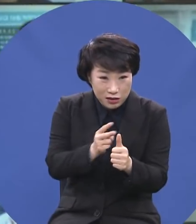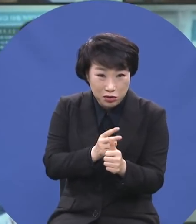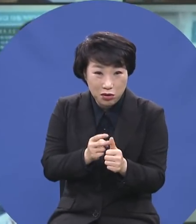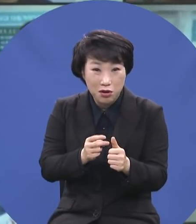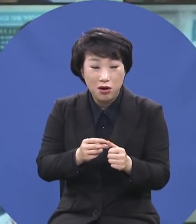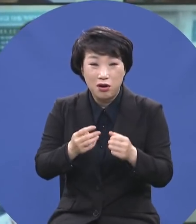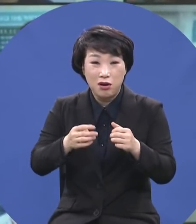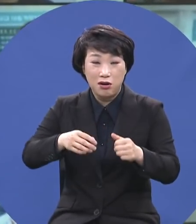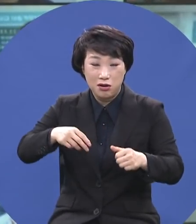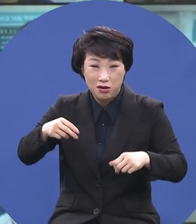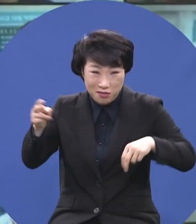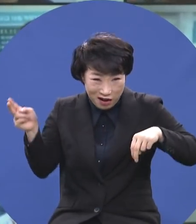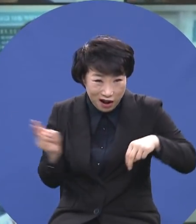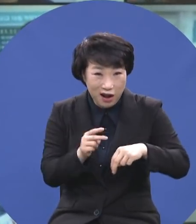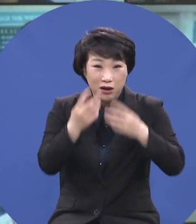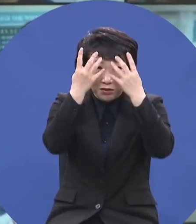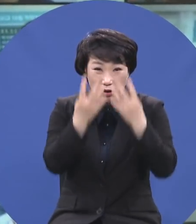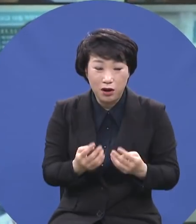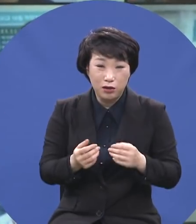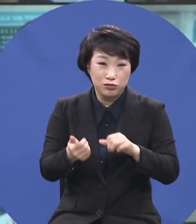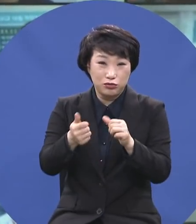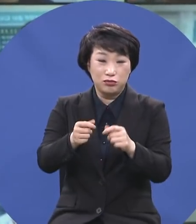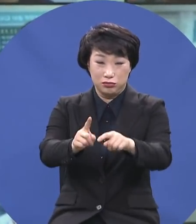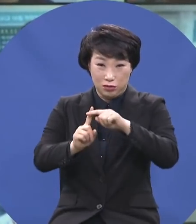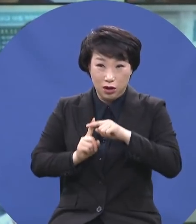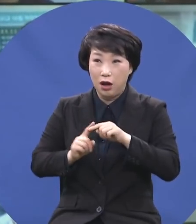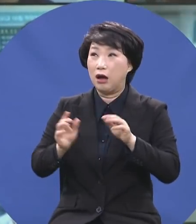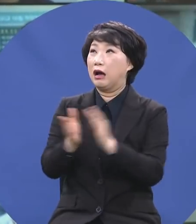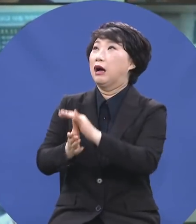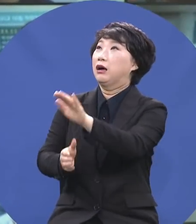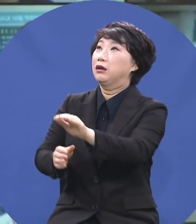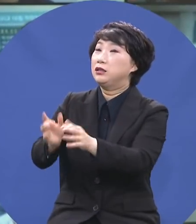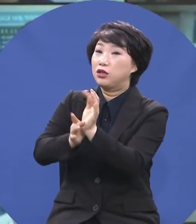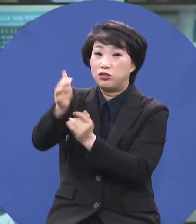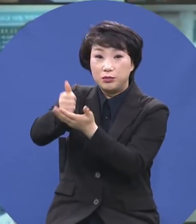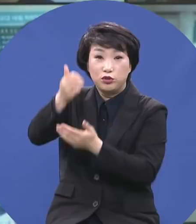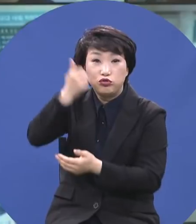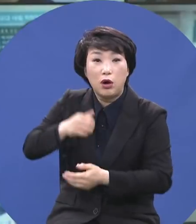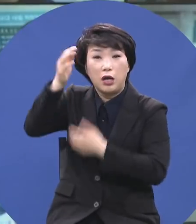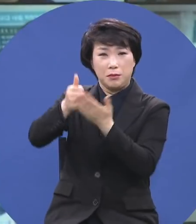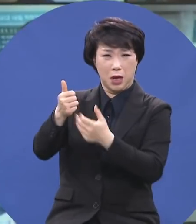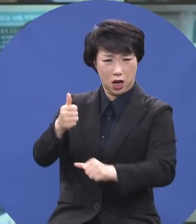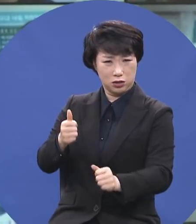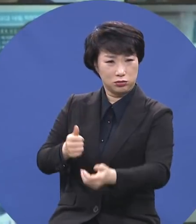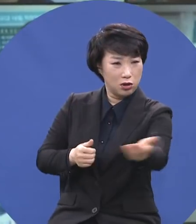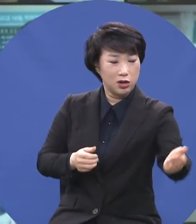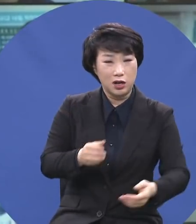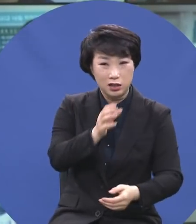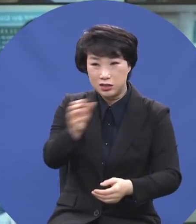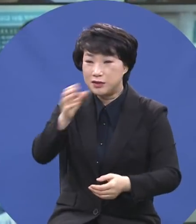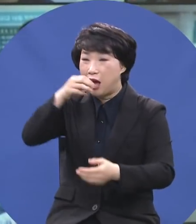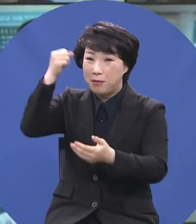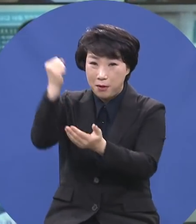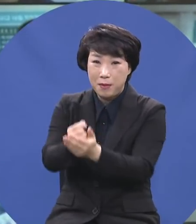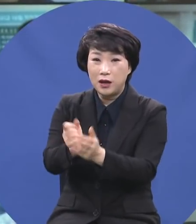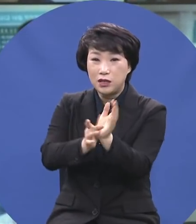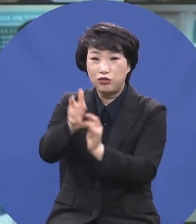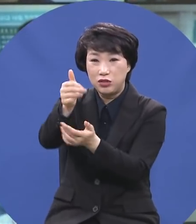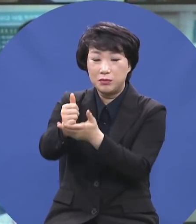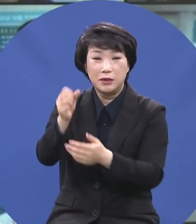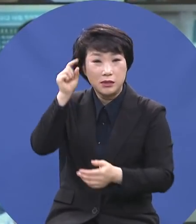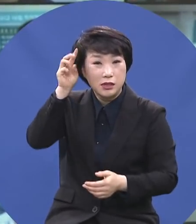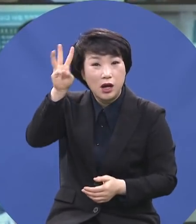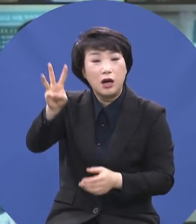갇혀도 죽어도 그는 하나님의 아들이요, 너희가 십자가에 못 박은 예수가 3일 만에